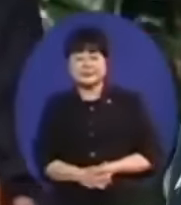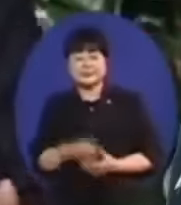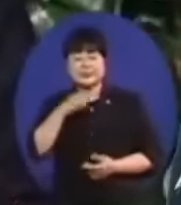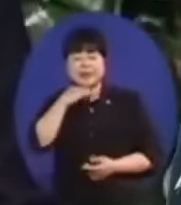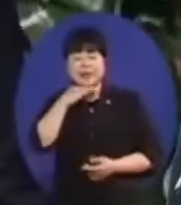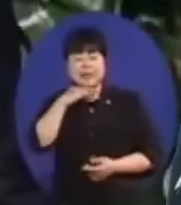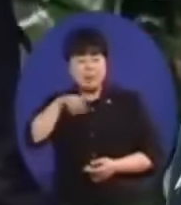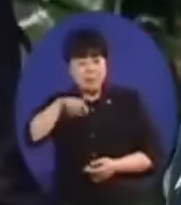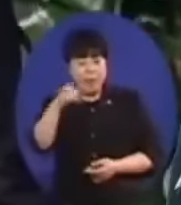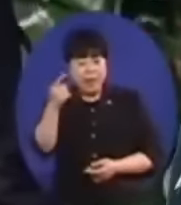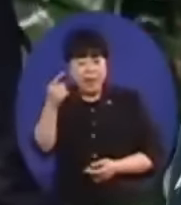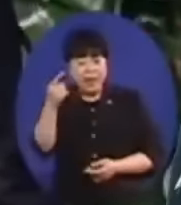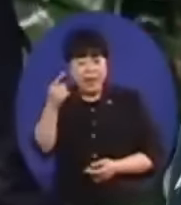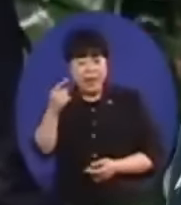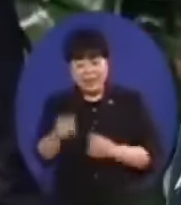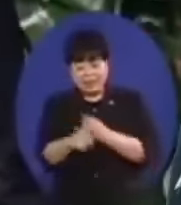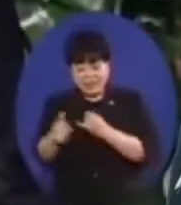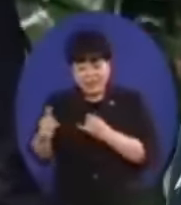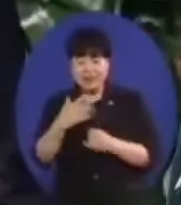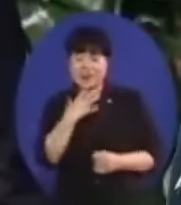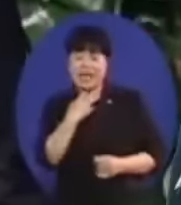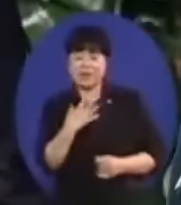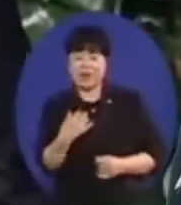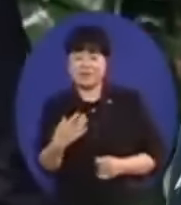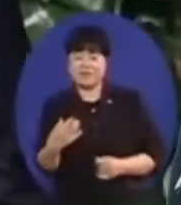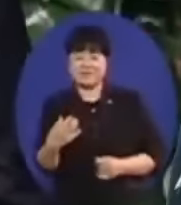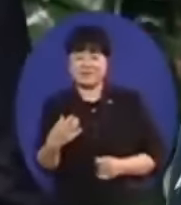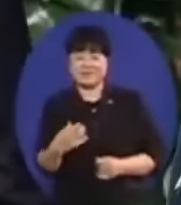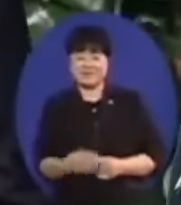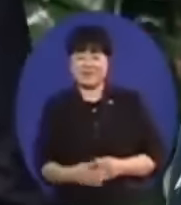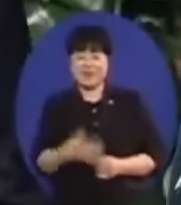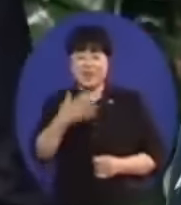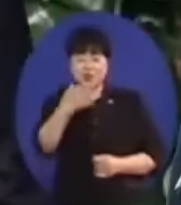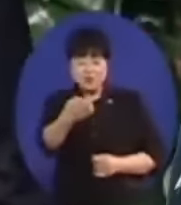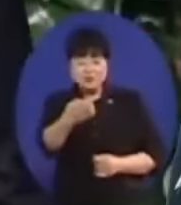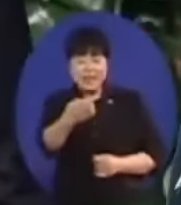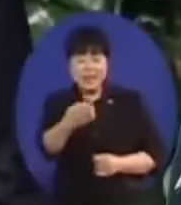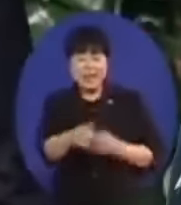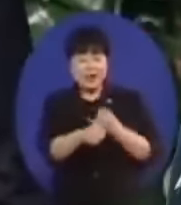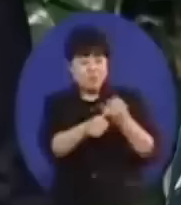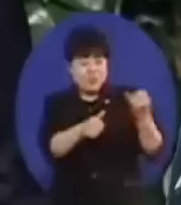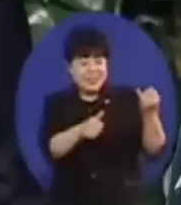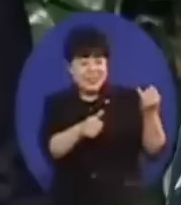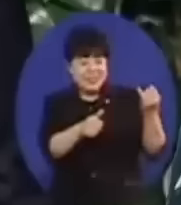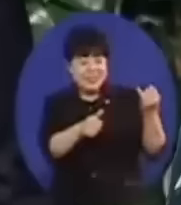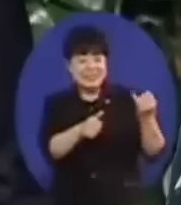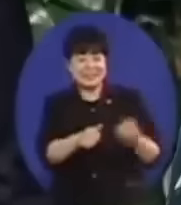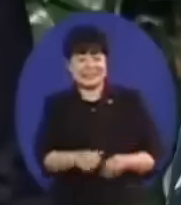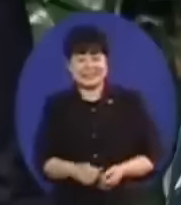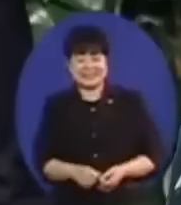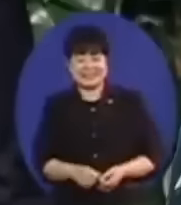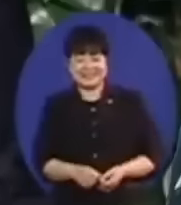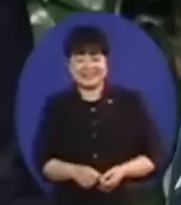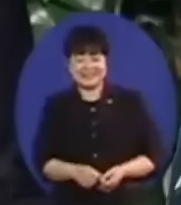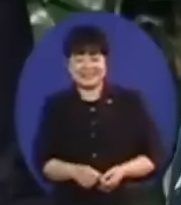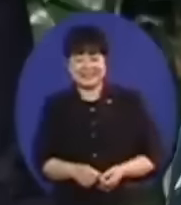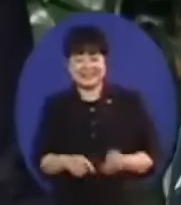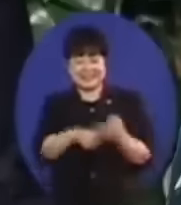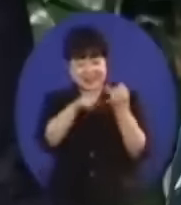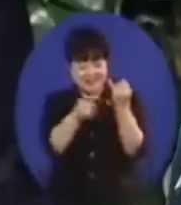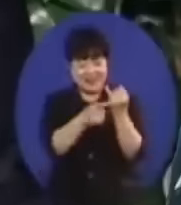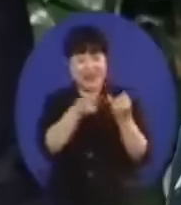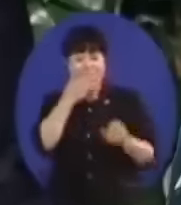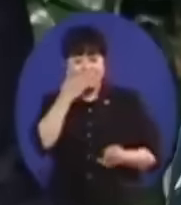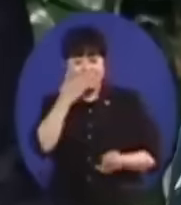100살 된 남편 아브라함에게서 90살 된 아내 사라가 어린애기를